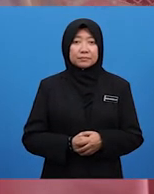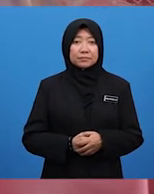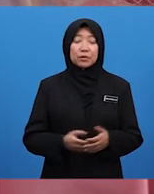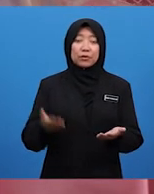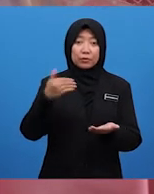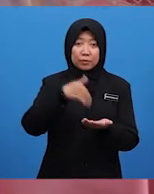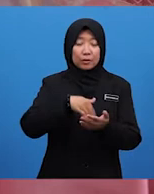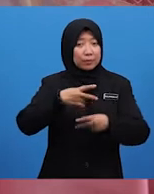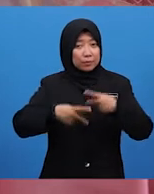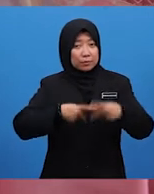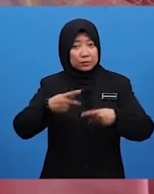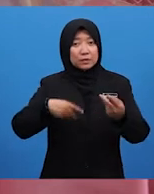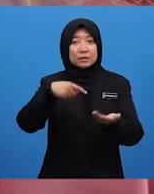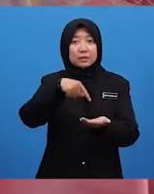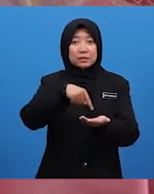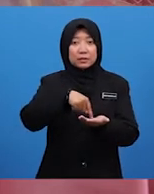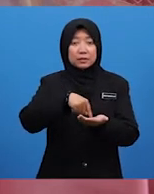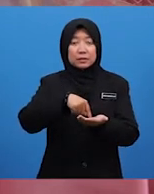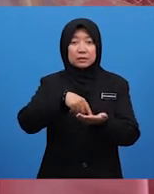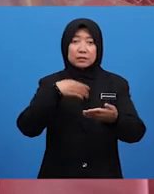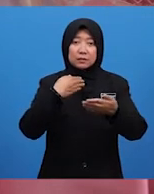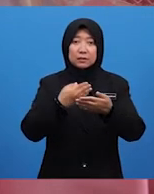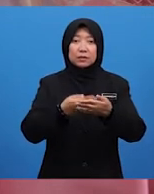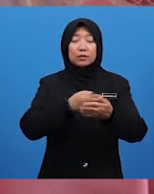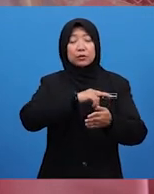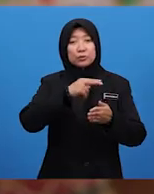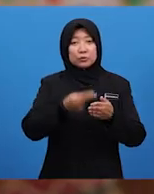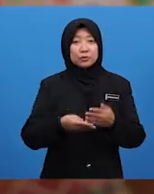Ulang proses ini sehingga hujung fabrik.